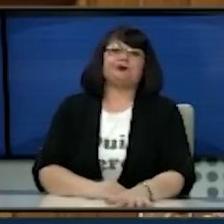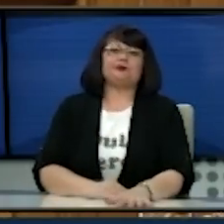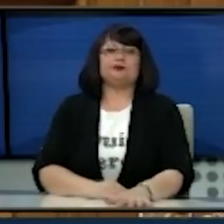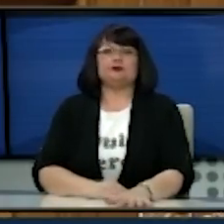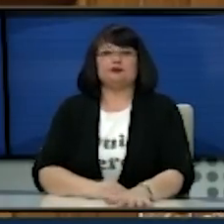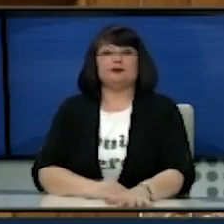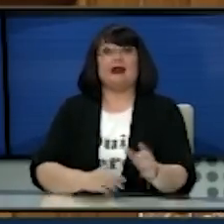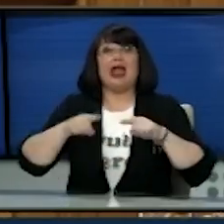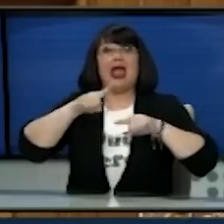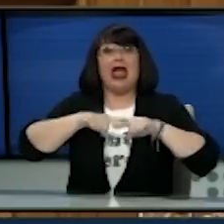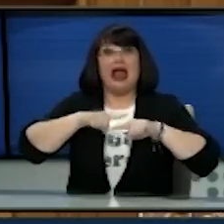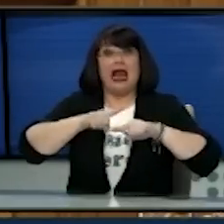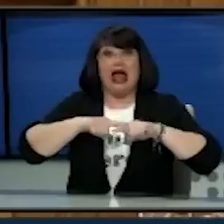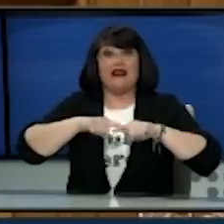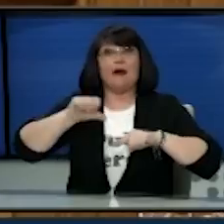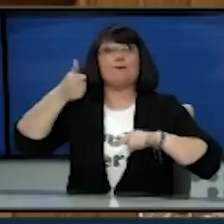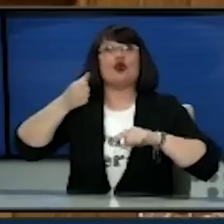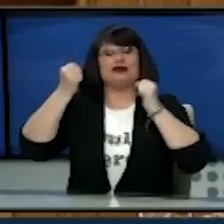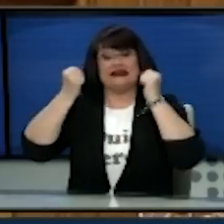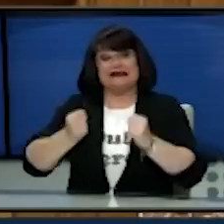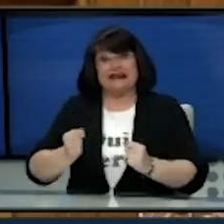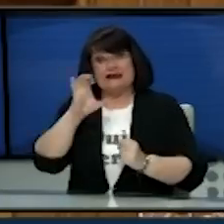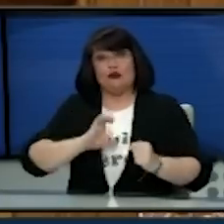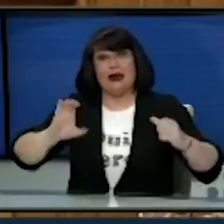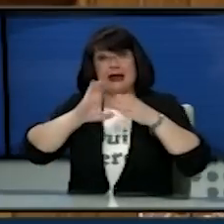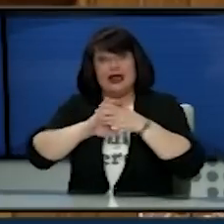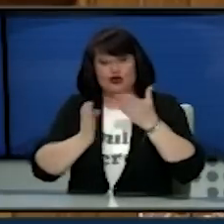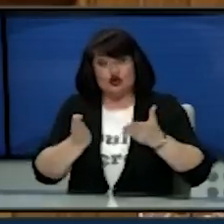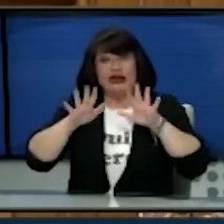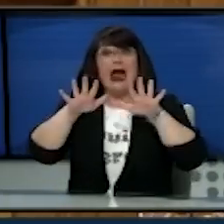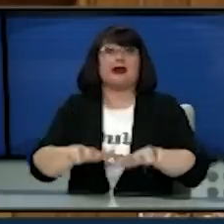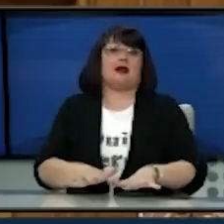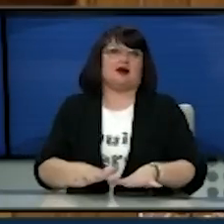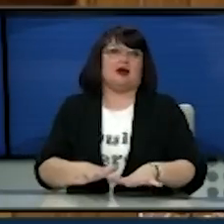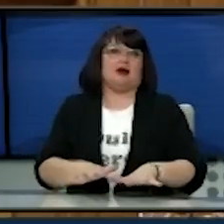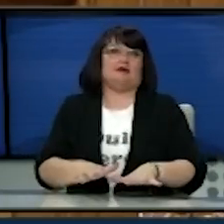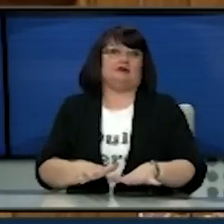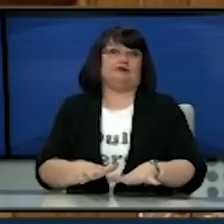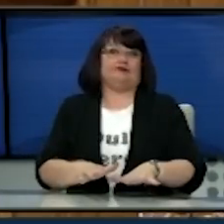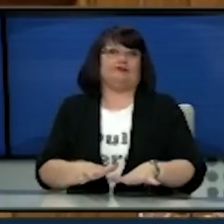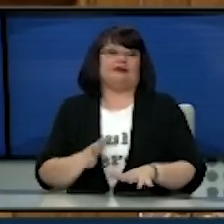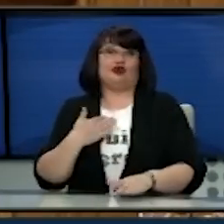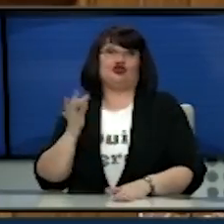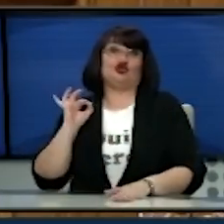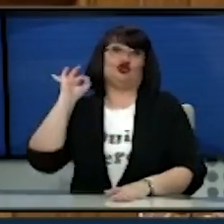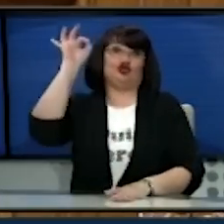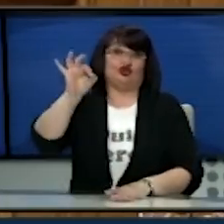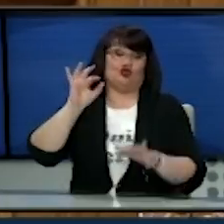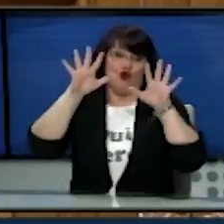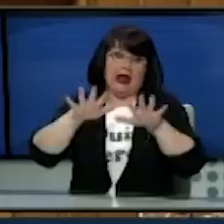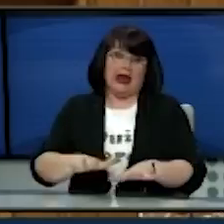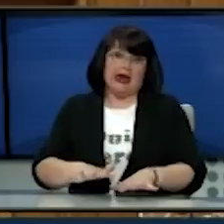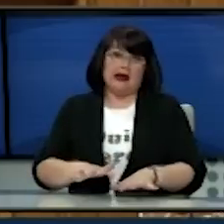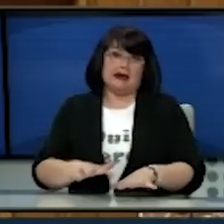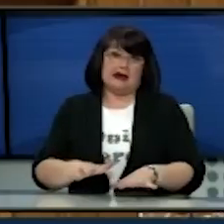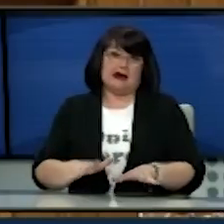στις πρώτες θέσεις ανεργίας στην Ευρωπαϊκή Ένωση και στόχος σας είναι επίσημα οι άνεργοι να